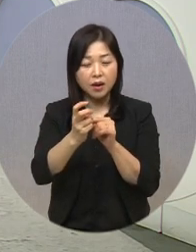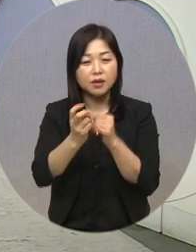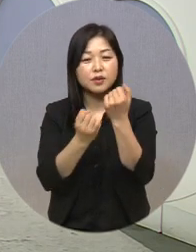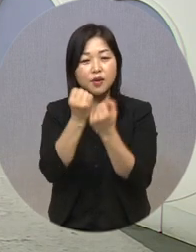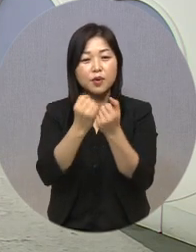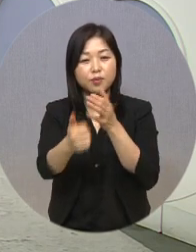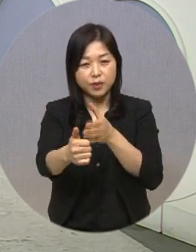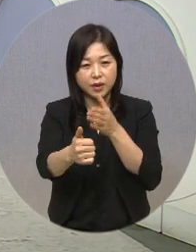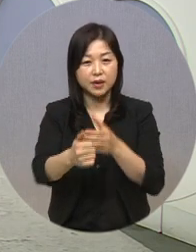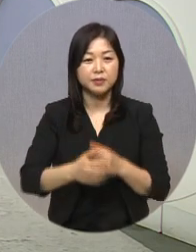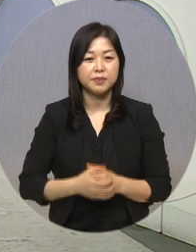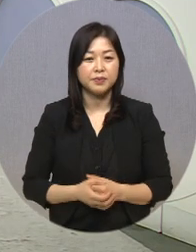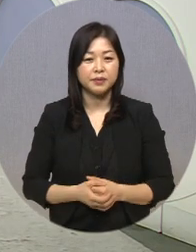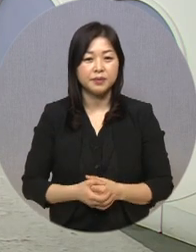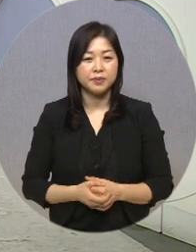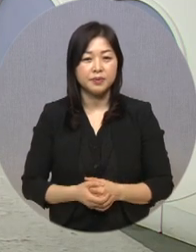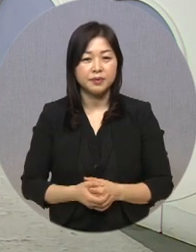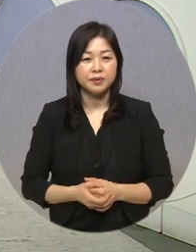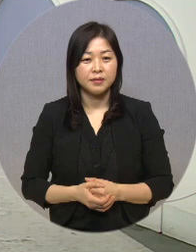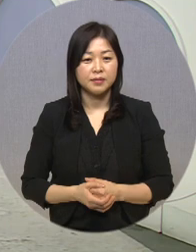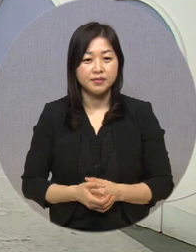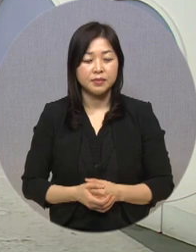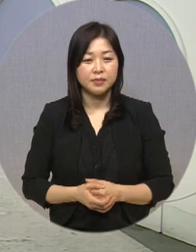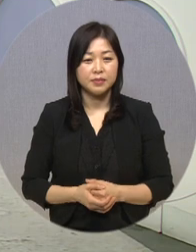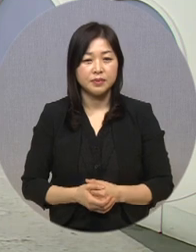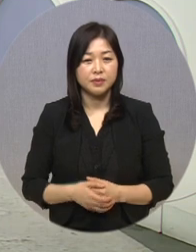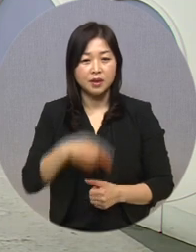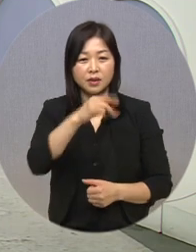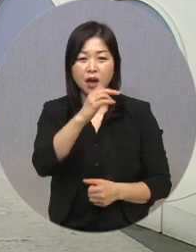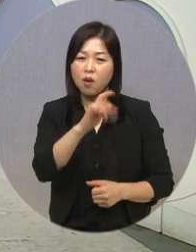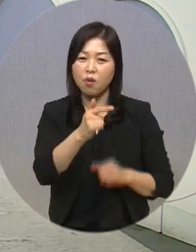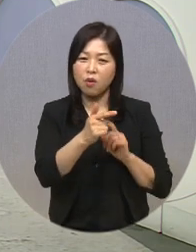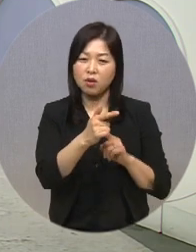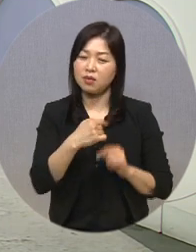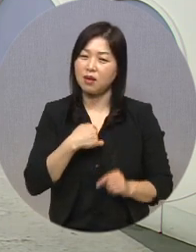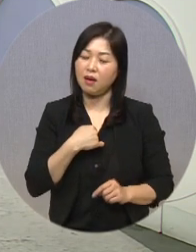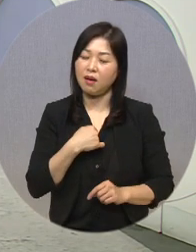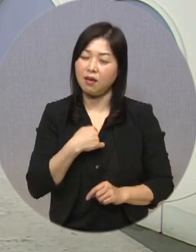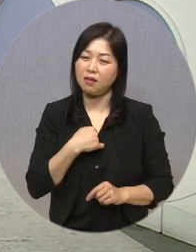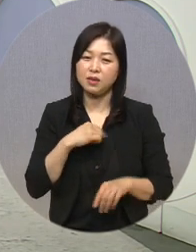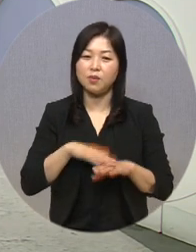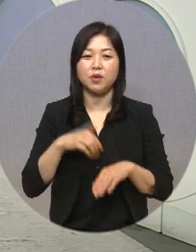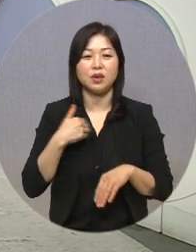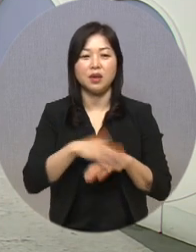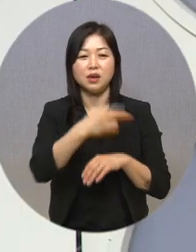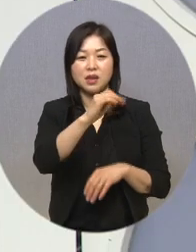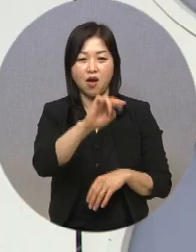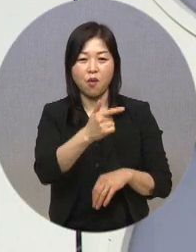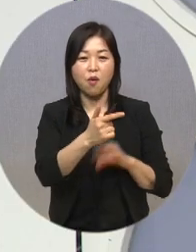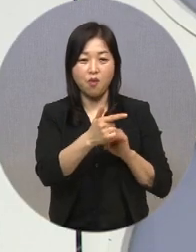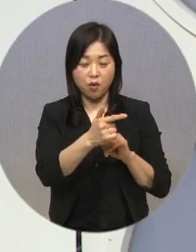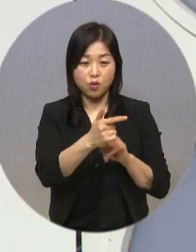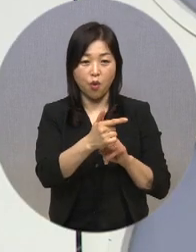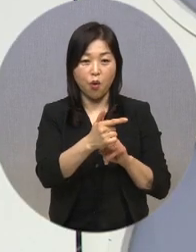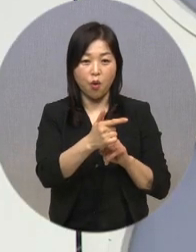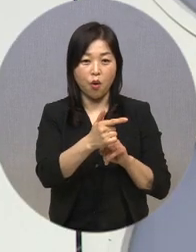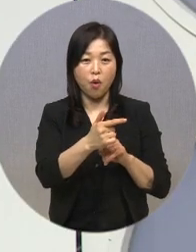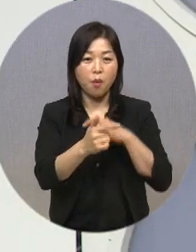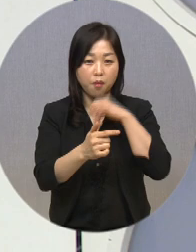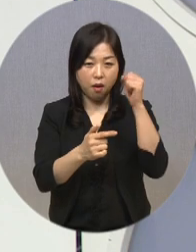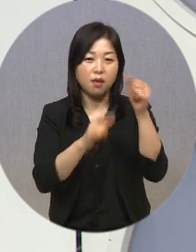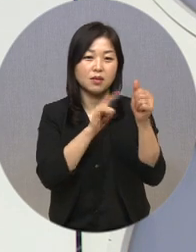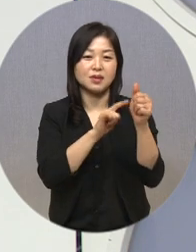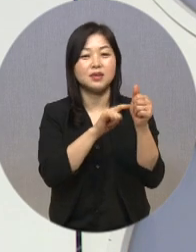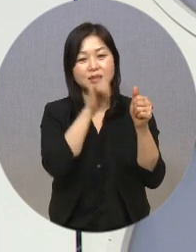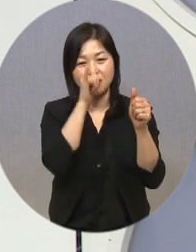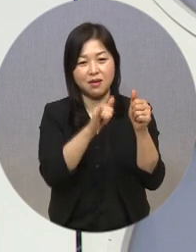좀 해 주실 것이 상원을 한 거는 나 모르겠네. 상원 뵙기. 예, 예. 상원 요새 와서 상원도 한 분. 그래요? 예, 예.